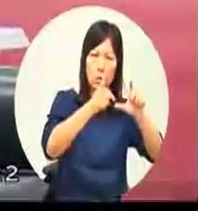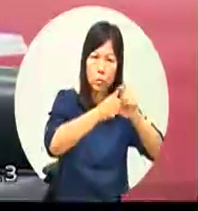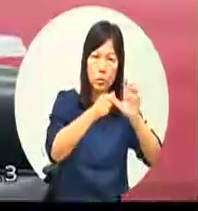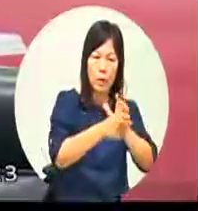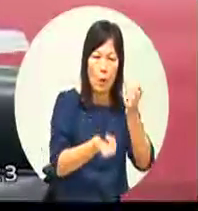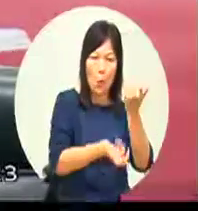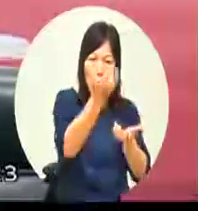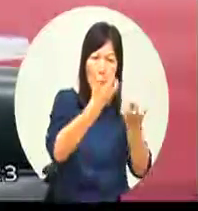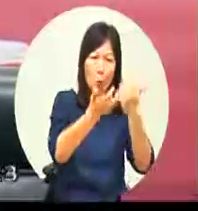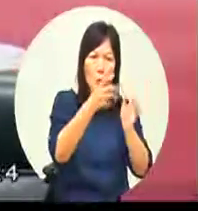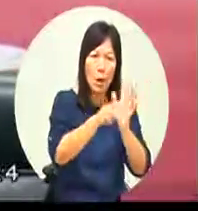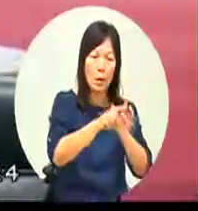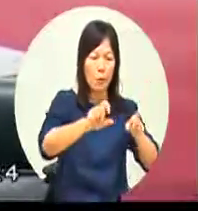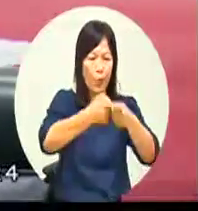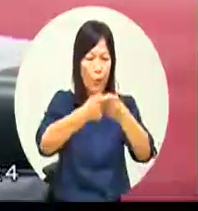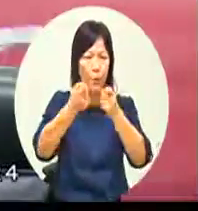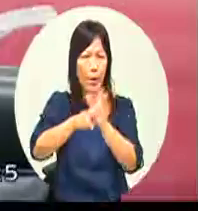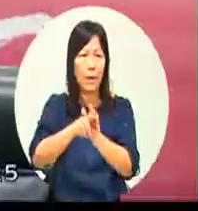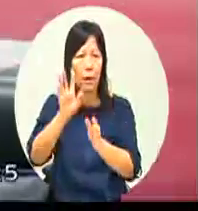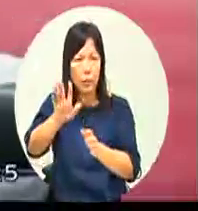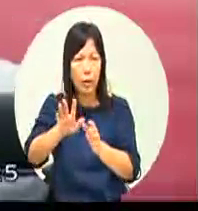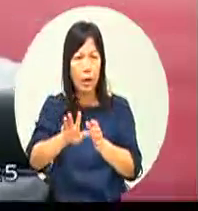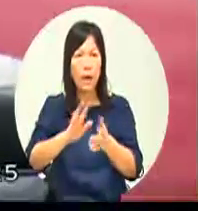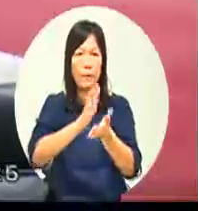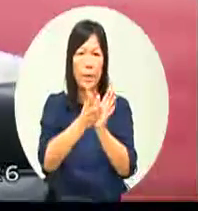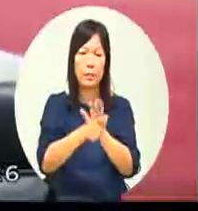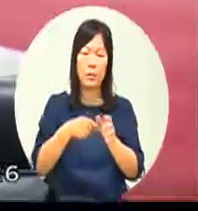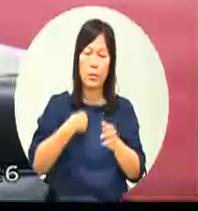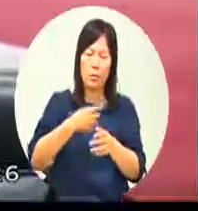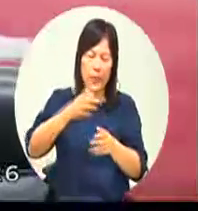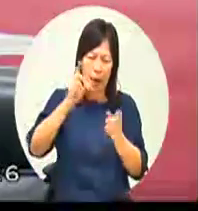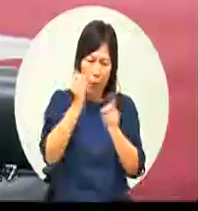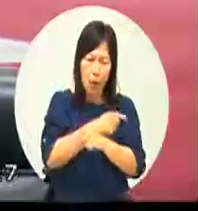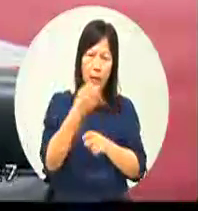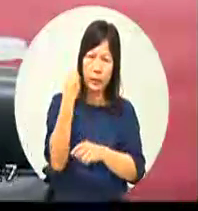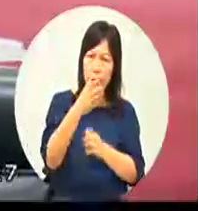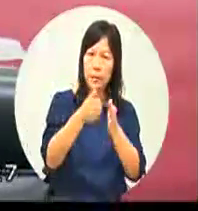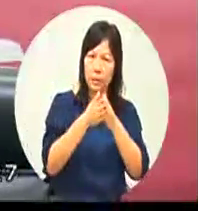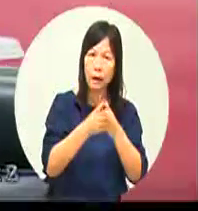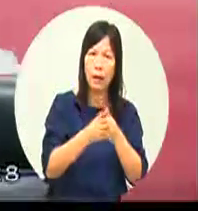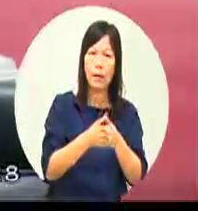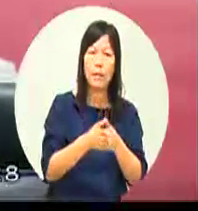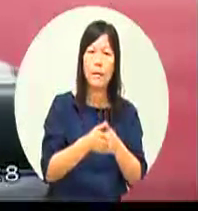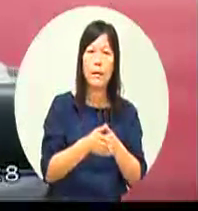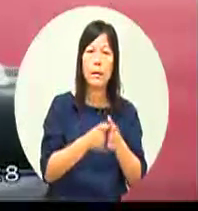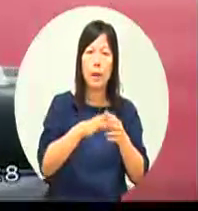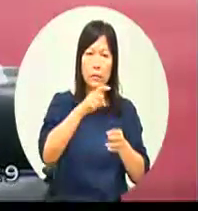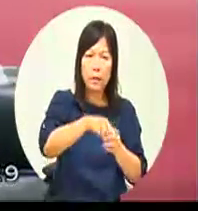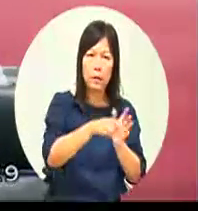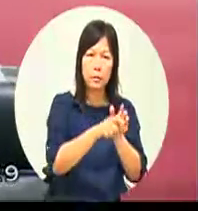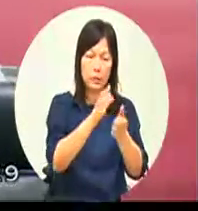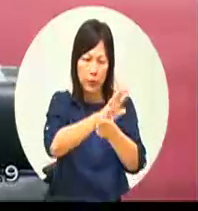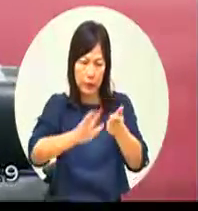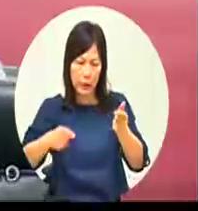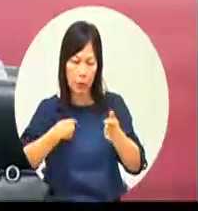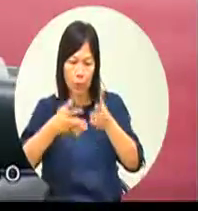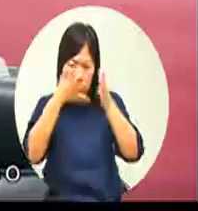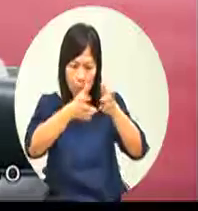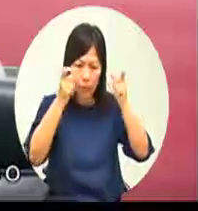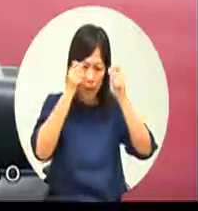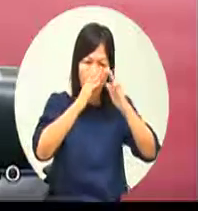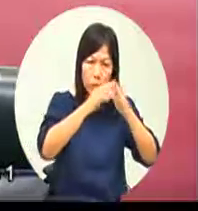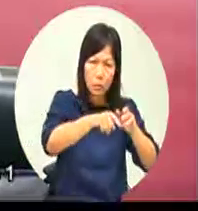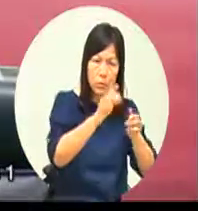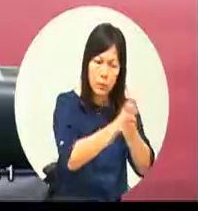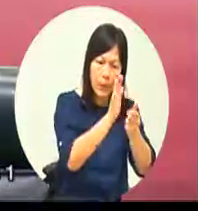害、仪器都非常大啊！别讲咱都爱提早瓦新呢，然后那因为这样子也影响到我处理高雄市的待清运业